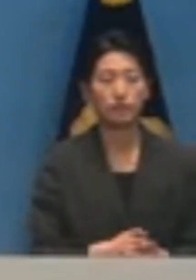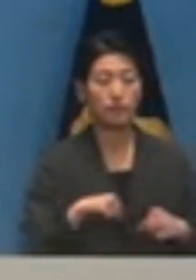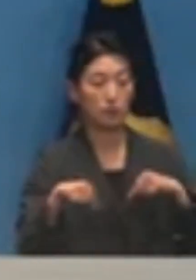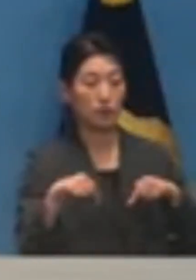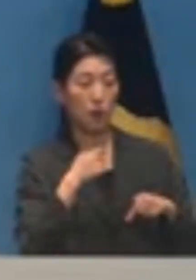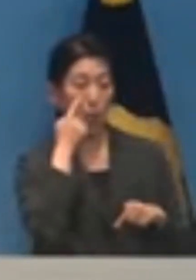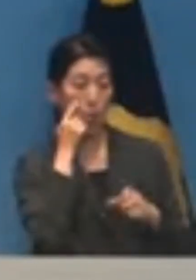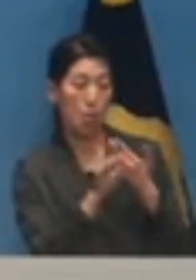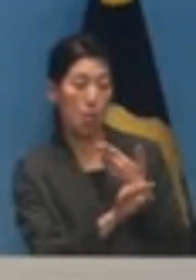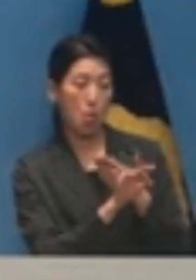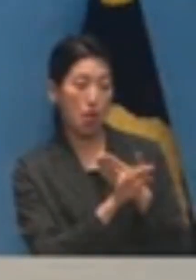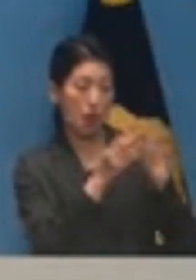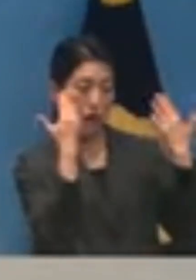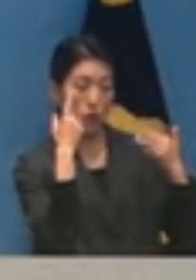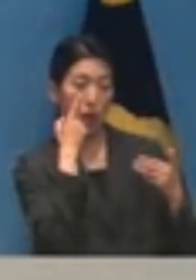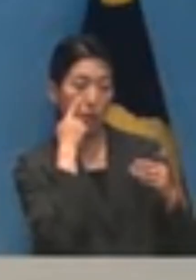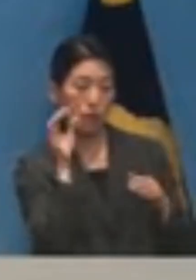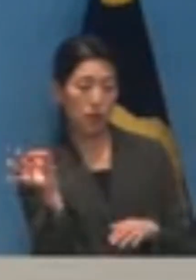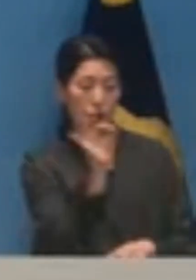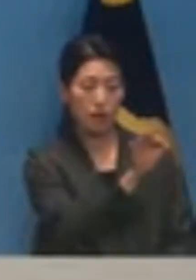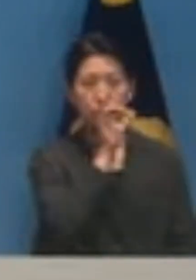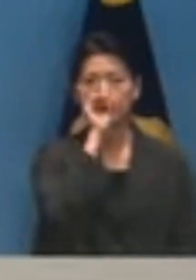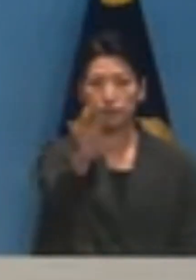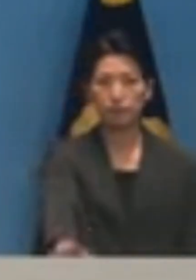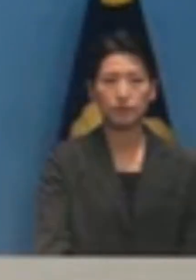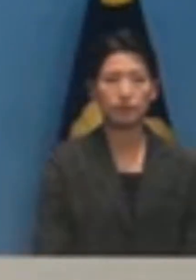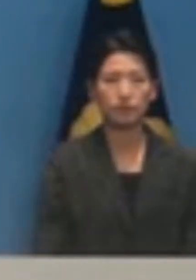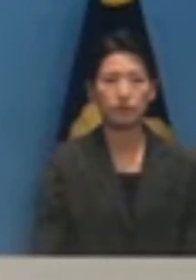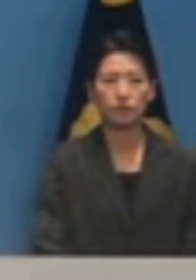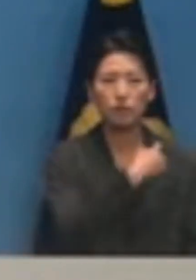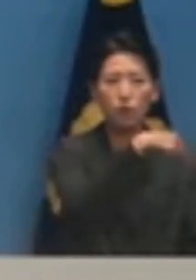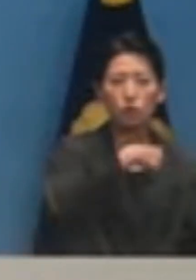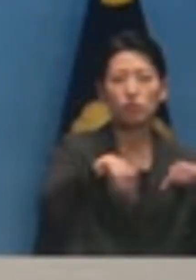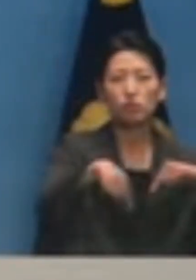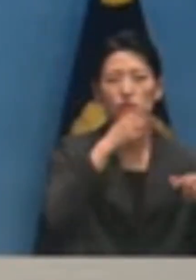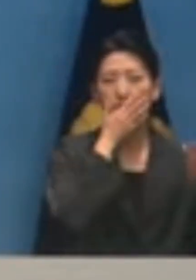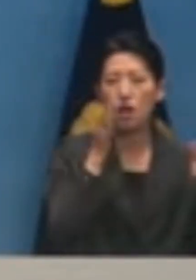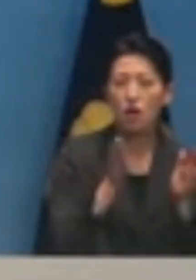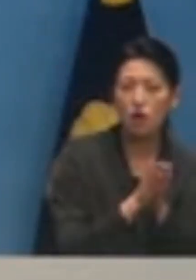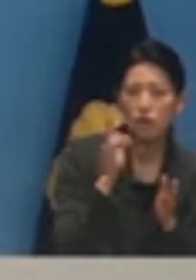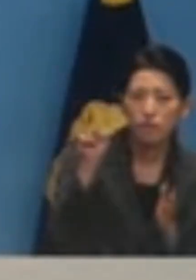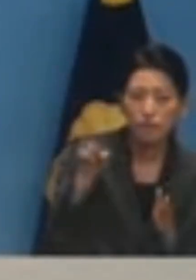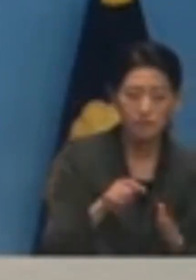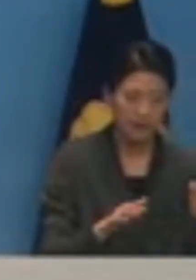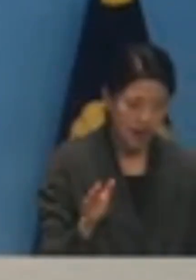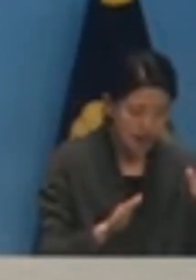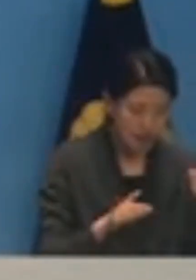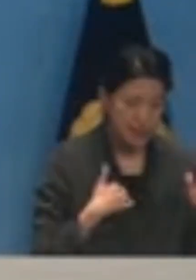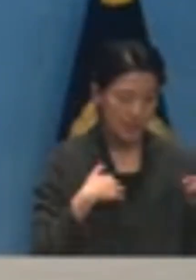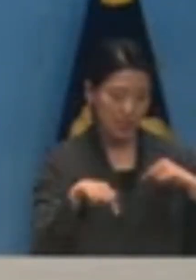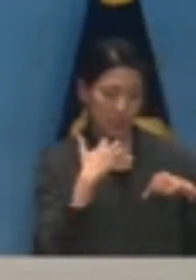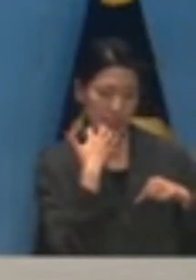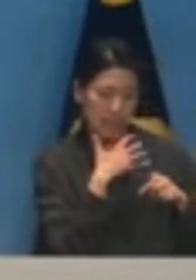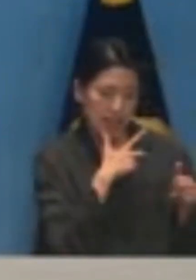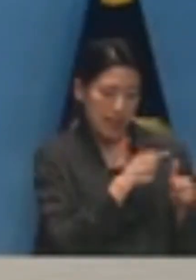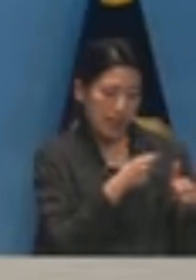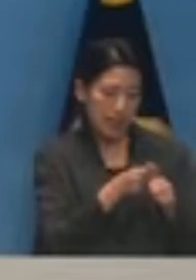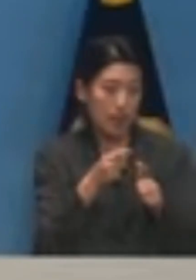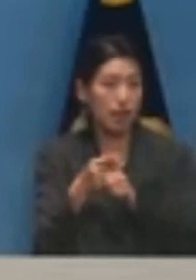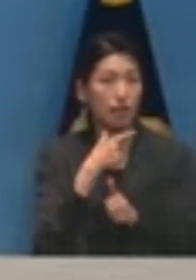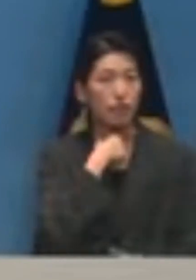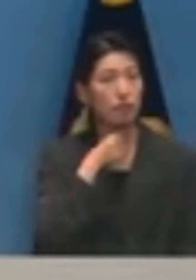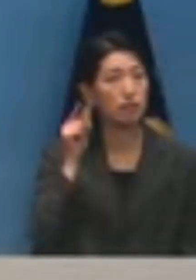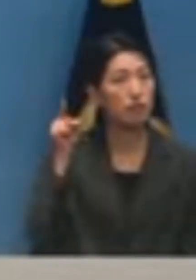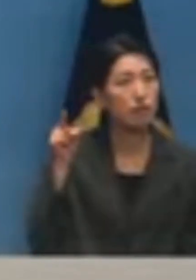아닙니다. 교육의 정치화를 감행하는 자, 아이들을 본보로 이념을 퍼뜨리려는 자, 그